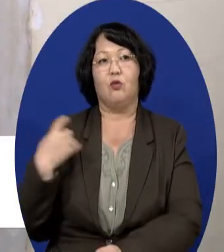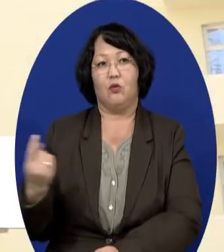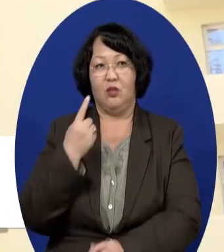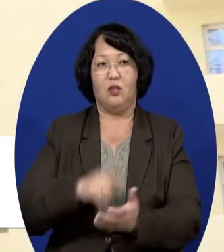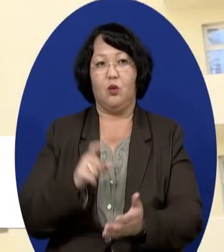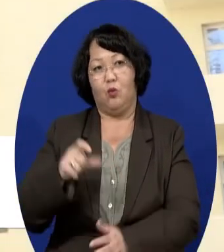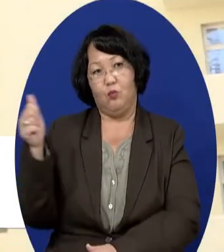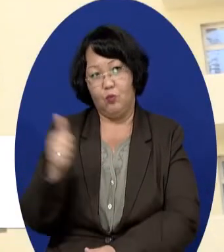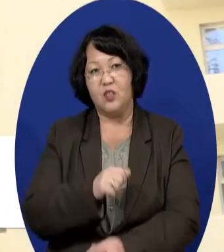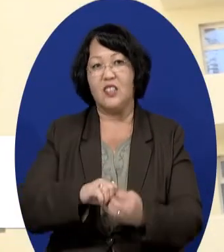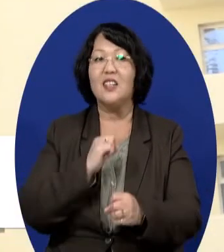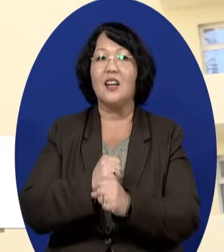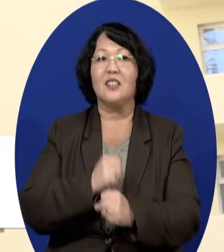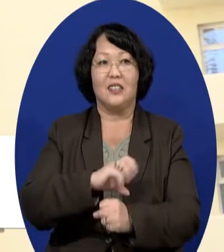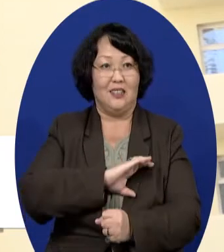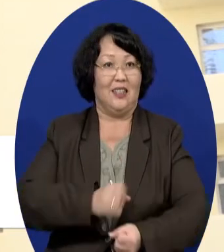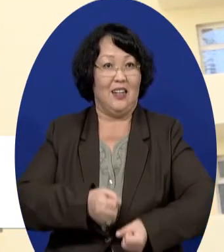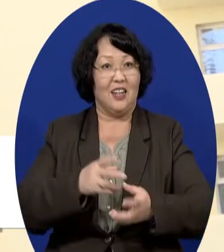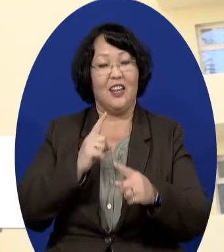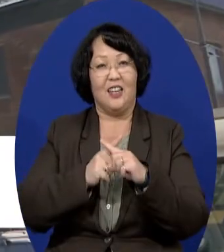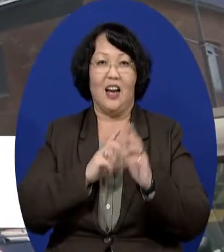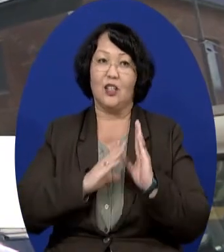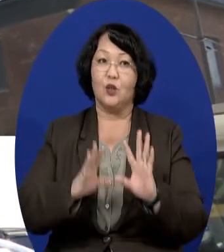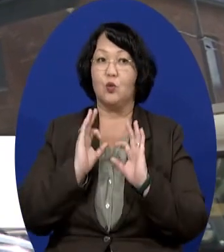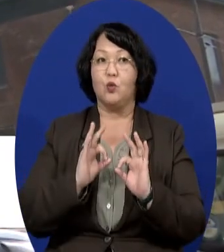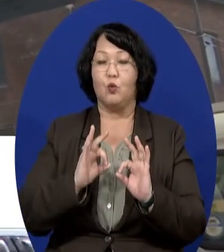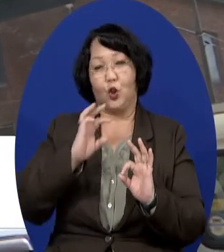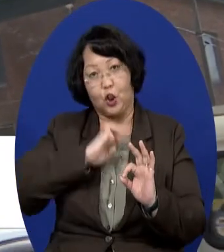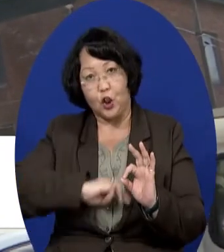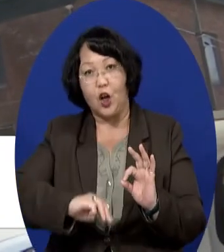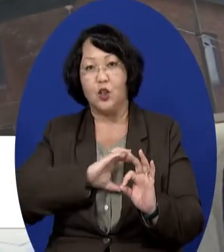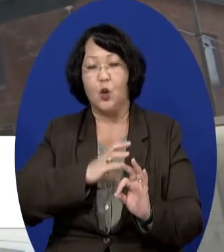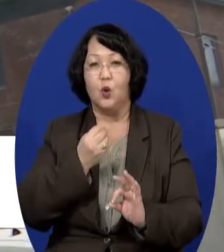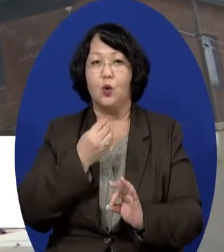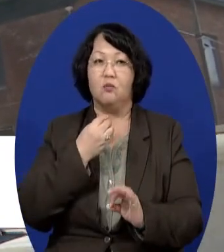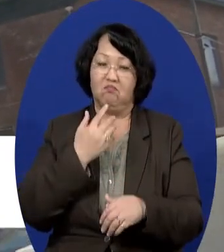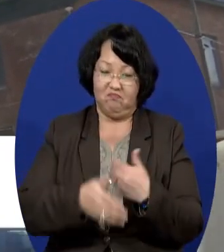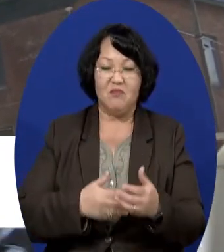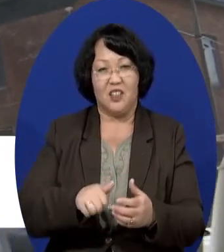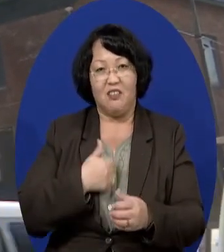Хүмүүр хийж байгаа ажилдаа жаахан сэтгэл гаргаж эерэг хандлагатай байвал юунд ч хүрч болно.